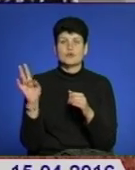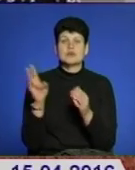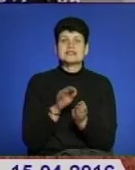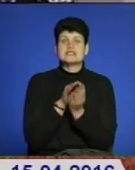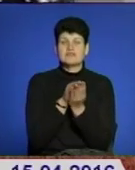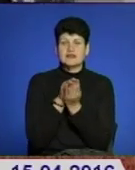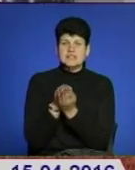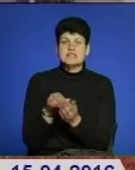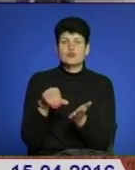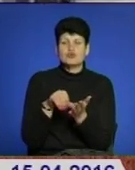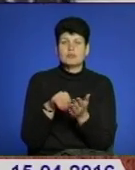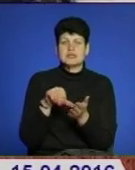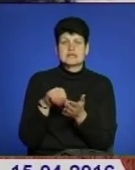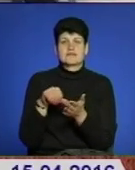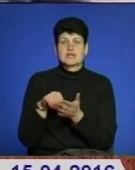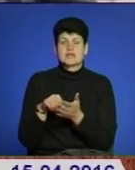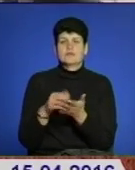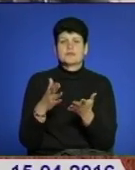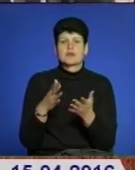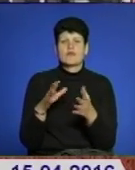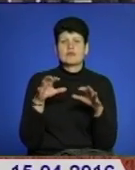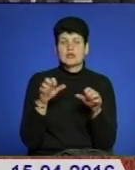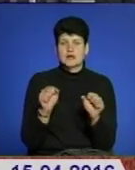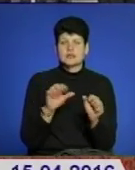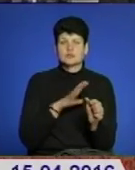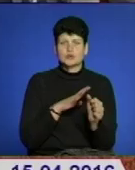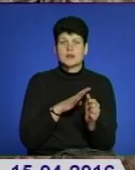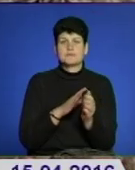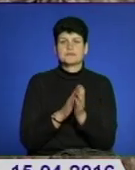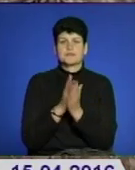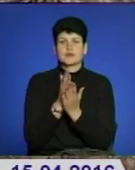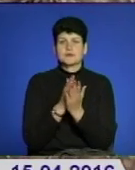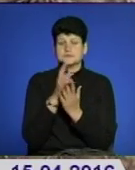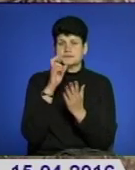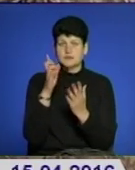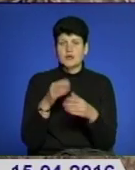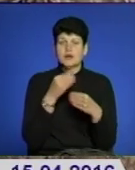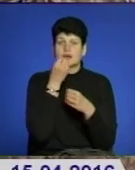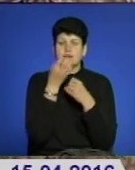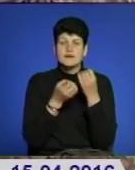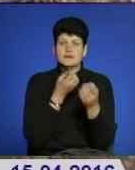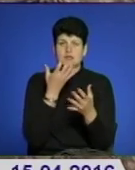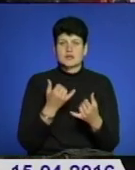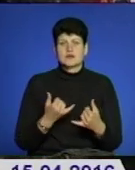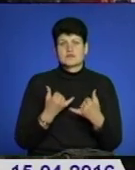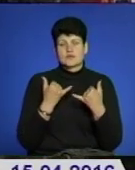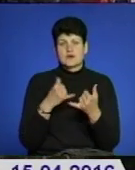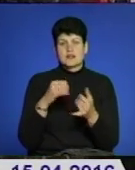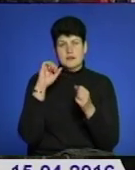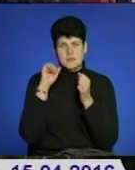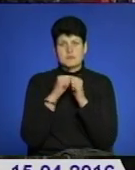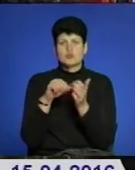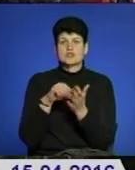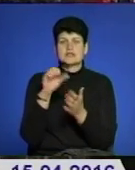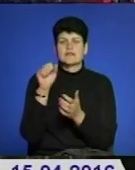участю представників міської та обласної влад відбулася панахида і покладання квітів. Також вшанували пам'ять учасників АТО. Адже